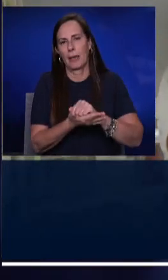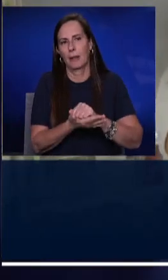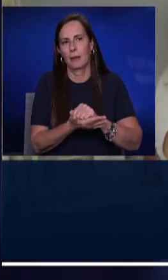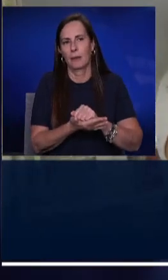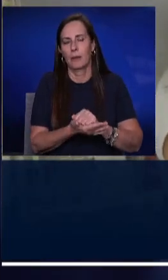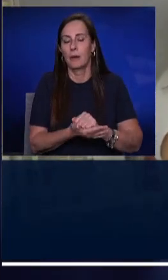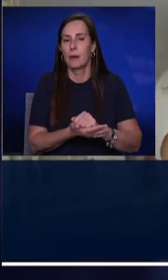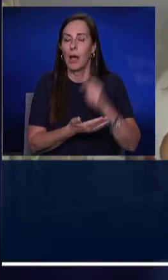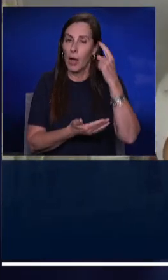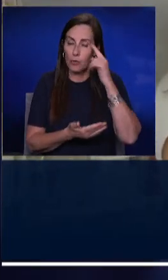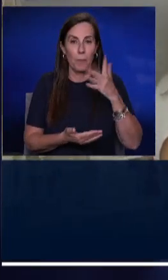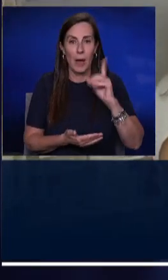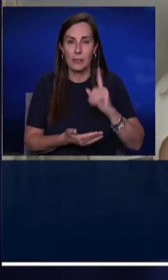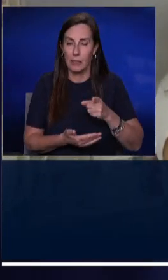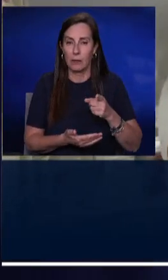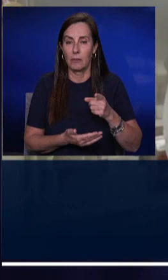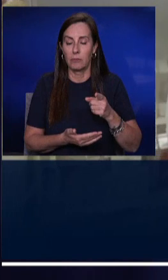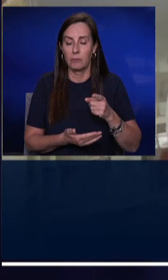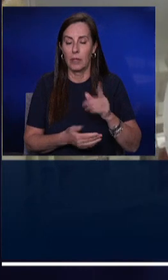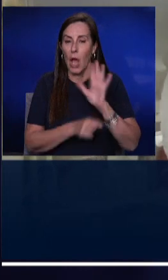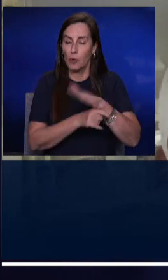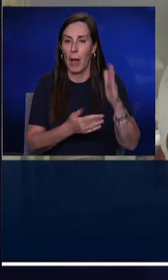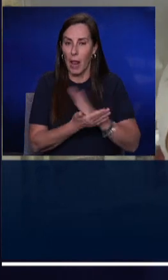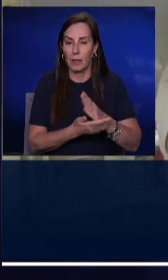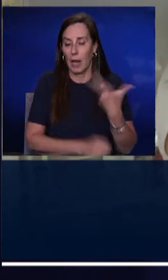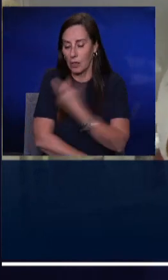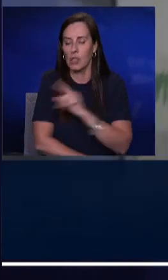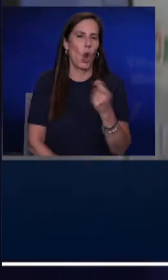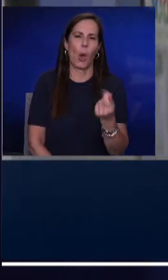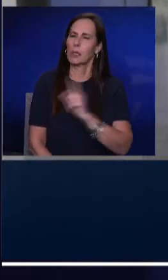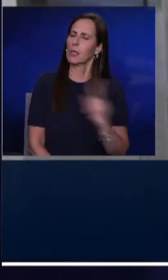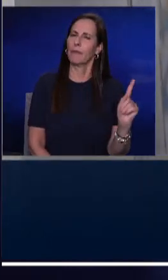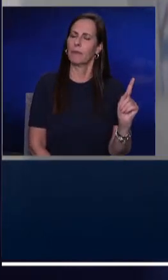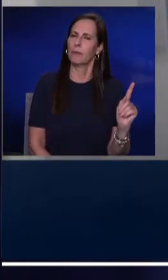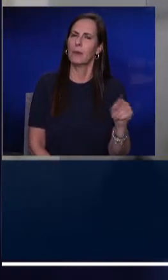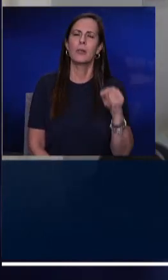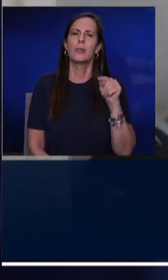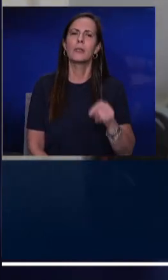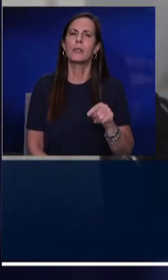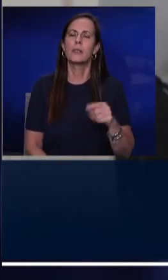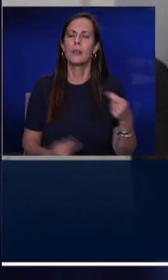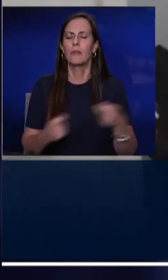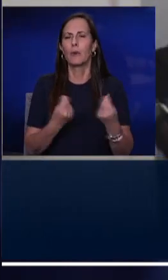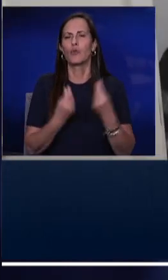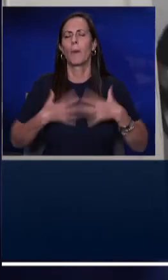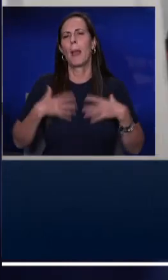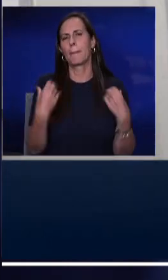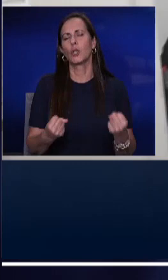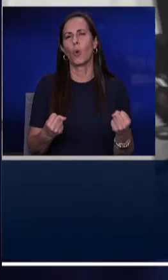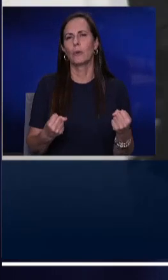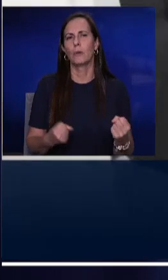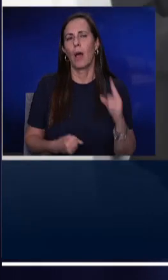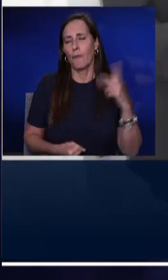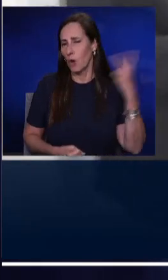שצריך להוביל את ההחלטה להתחסנות זה לא הכסף, אלא זה השיקולים הבריאותיים. אבל כמובן שיהיו על כך